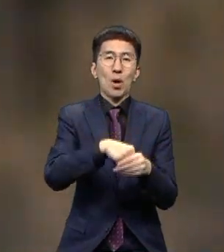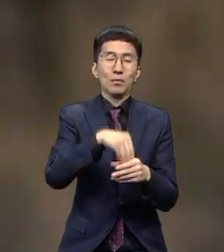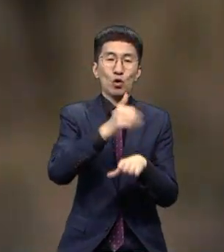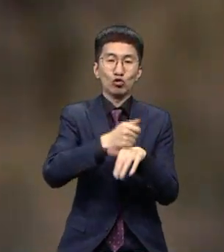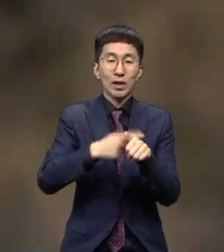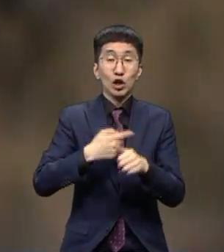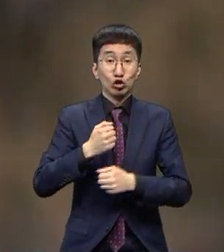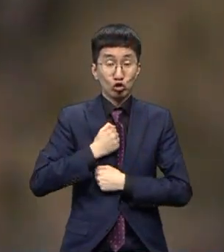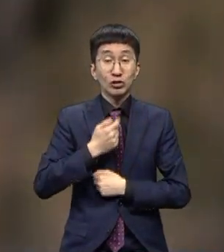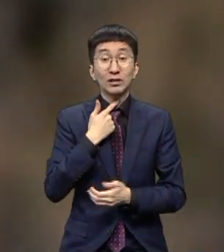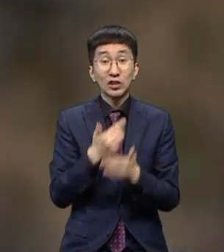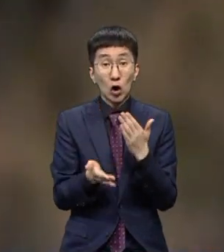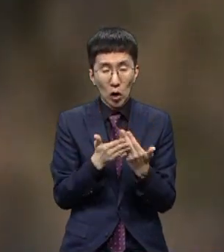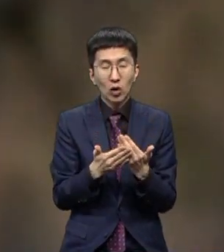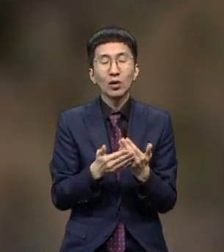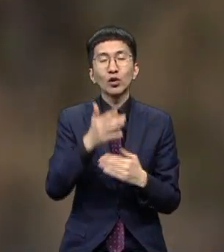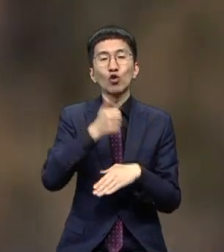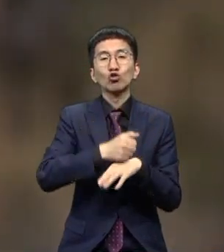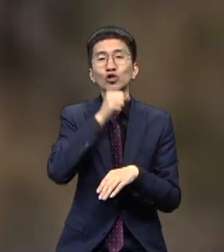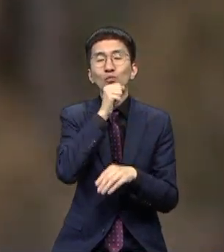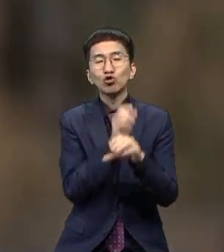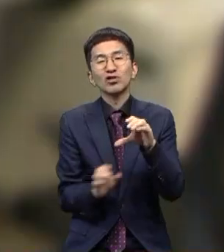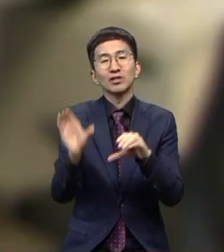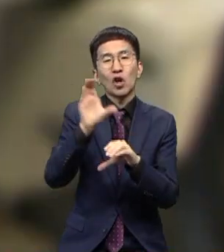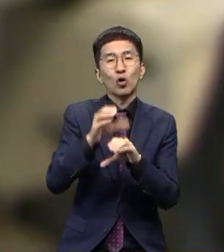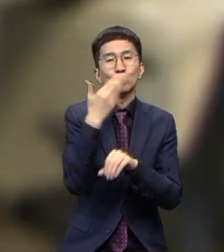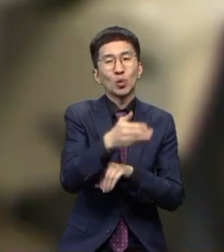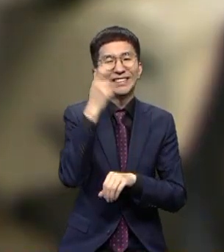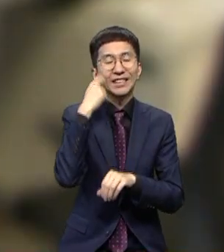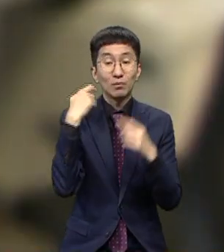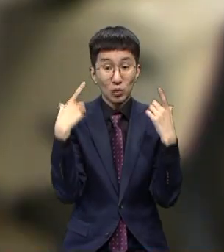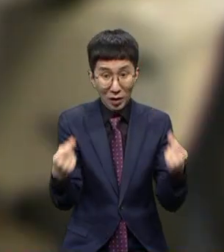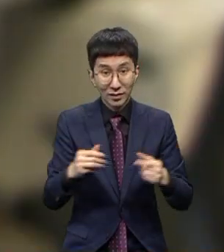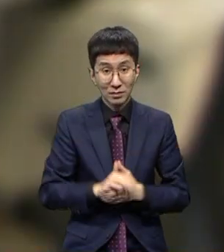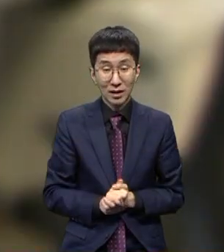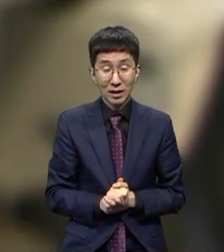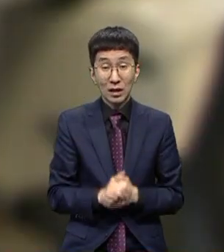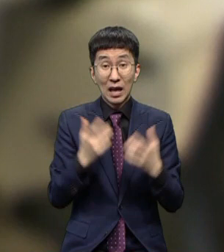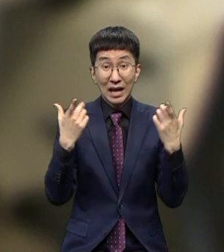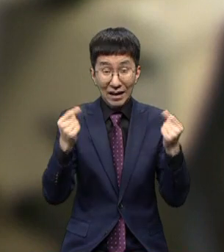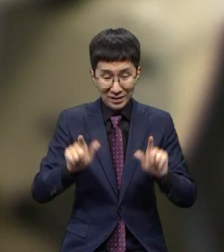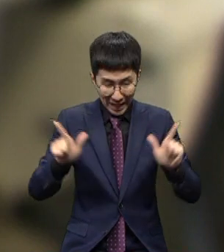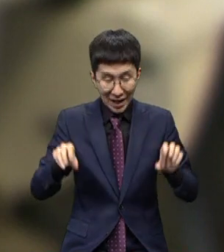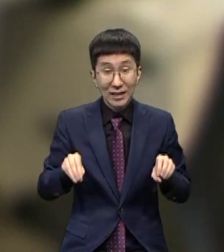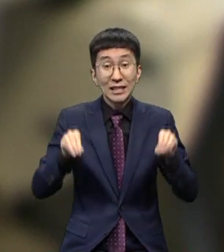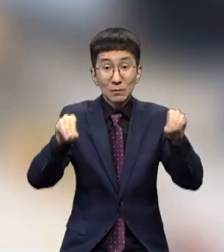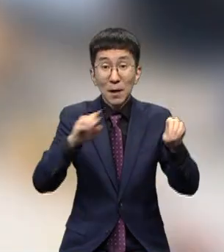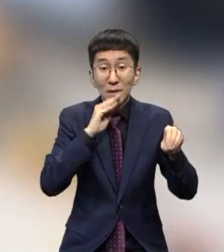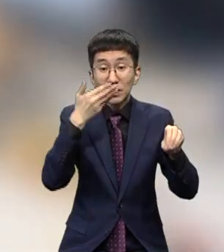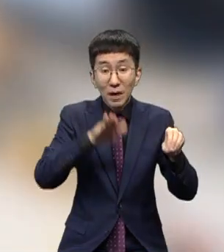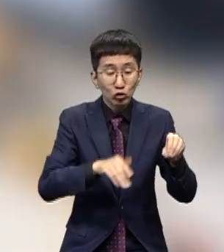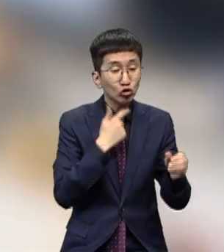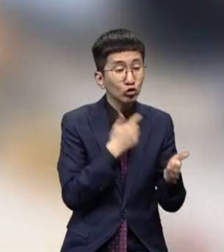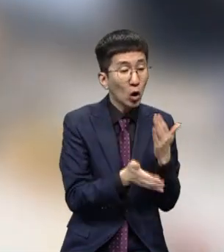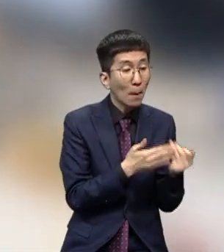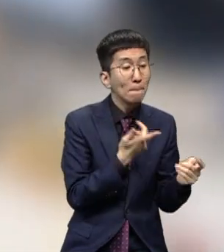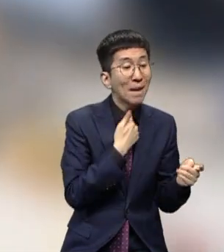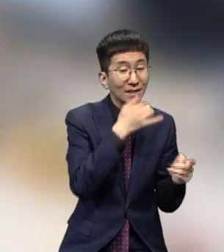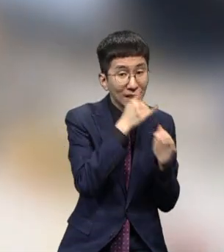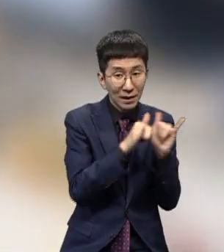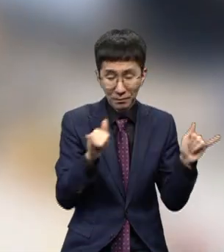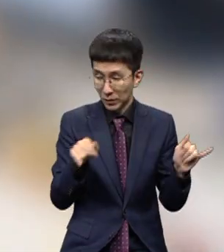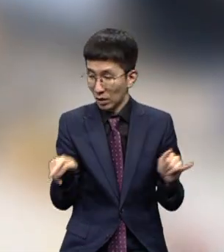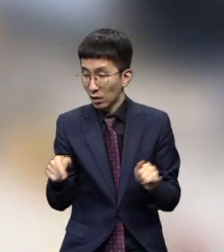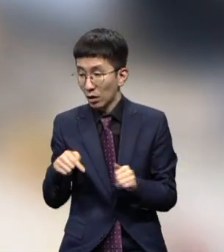복무 기간이 일종의 가산점 역할을 했습니다. 같은 해 입사했더라도 군필자가 미필자보다 급여도 더